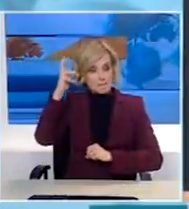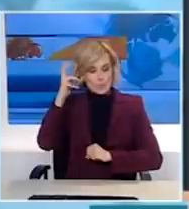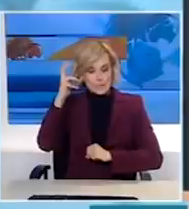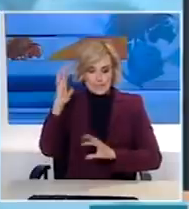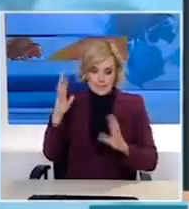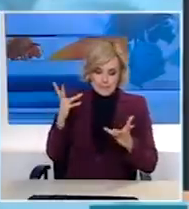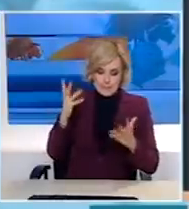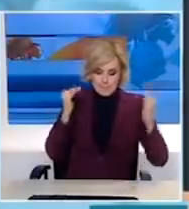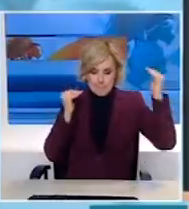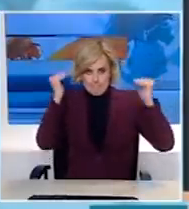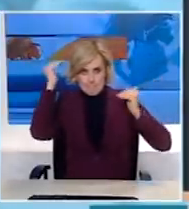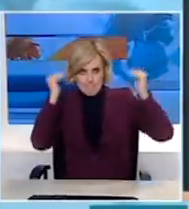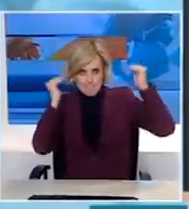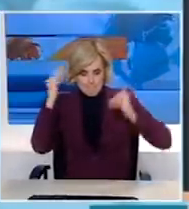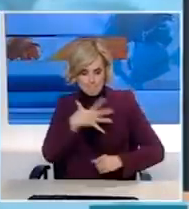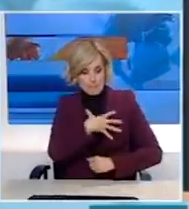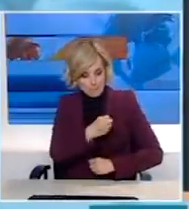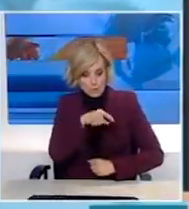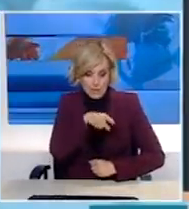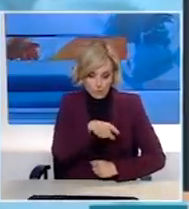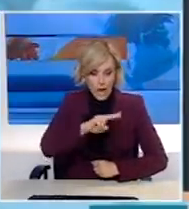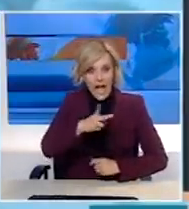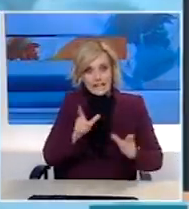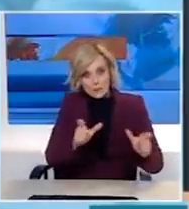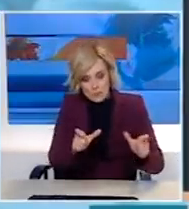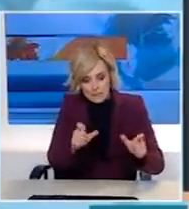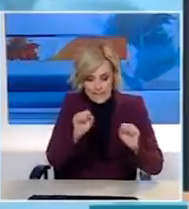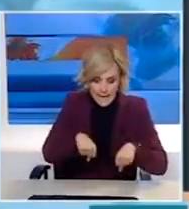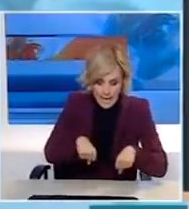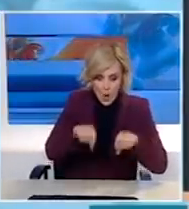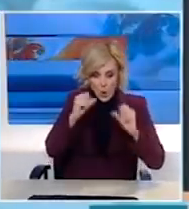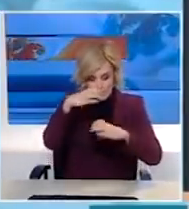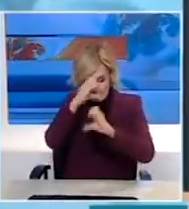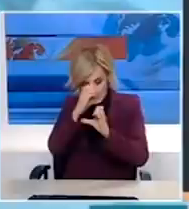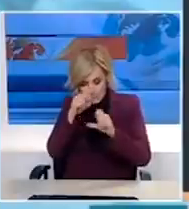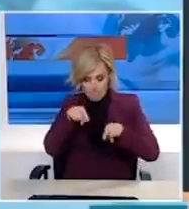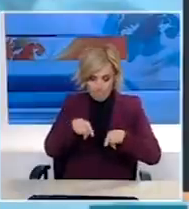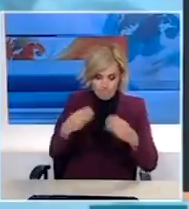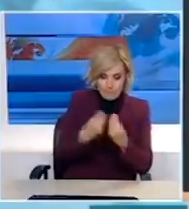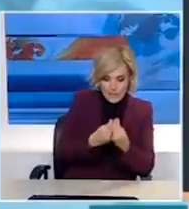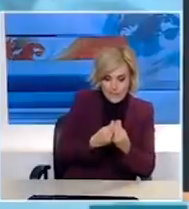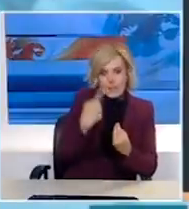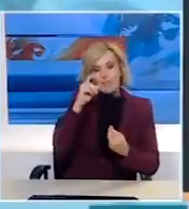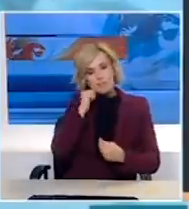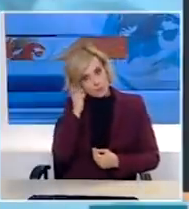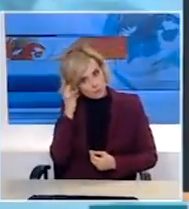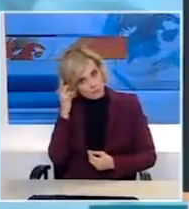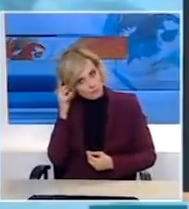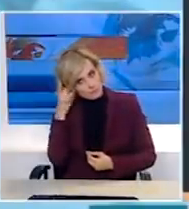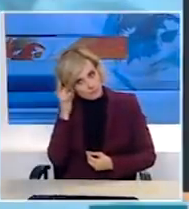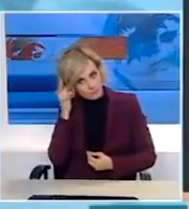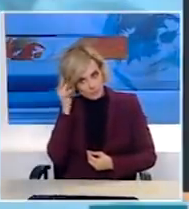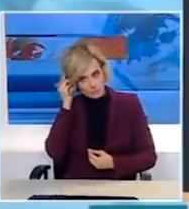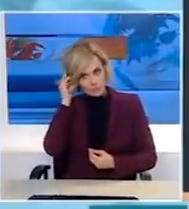διχασμένη σχετικά με την αξιοπιστία των αντισωμάτων, γι' αυτό ακόμα δεν έχουν μπει ευρέως στο παιχνίδι, αλλά δοκιμάζονται σε ερευνητικές προσπάθειες πολλαπλών ομάδων